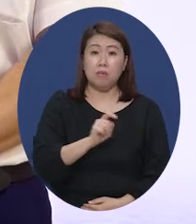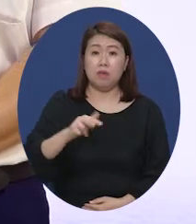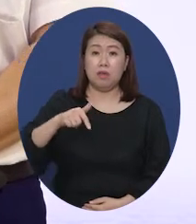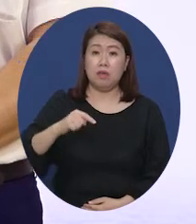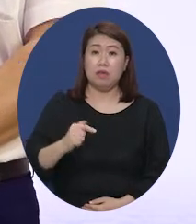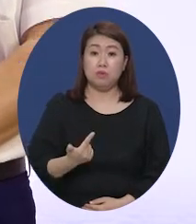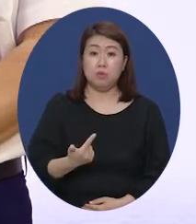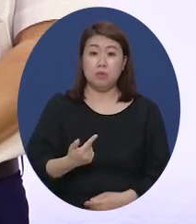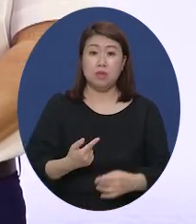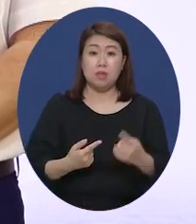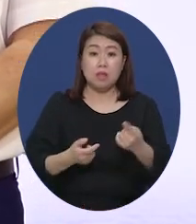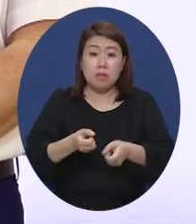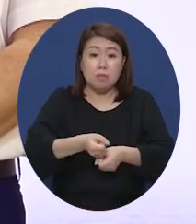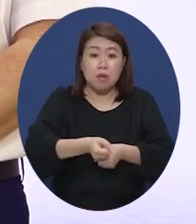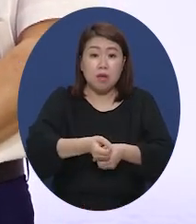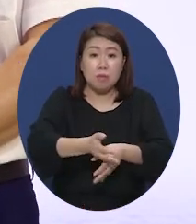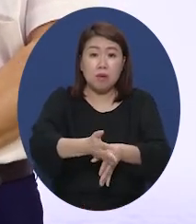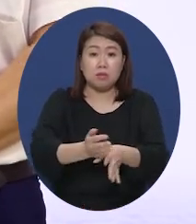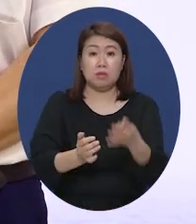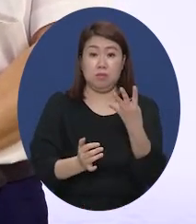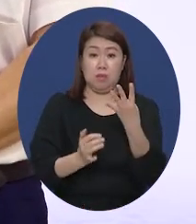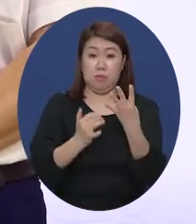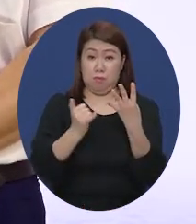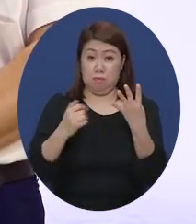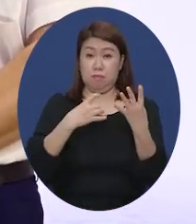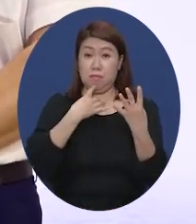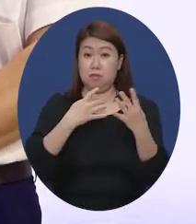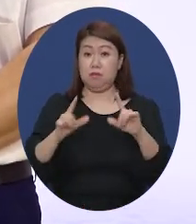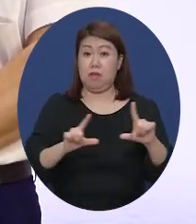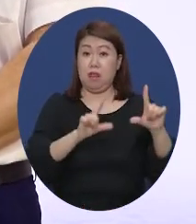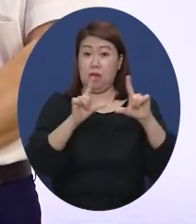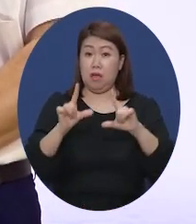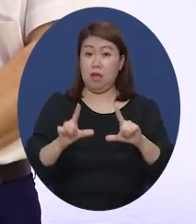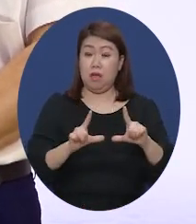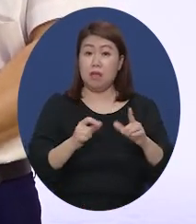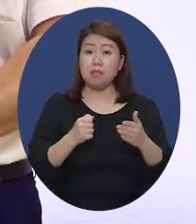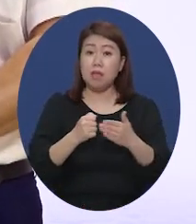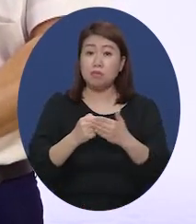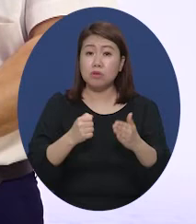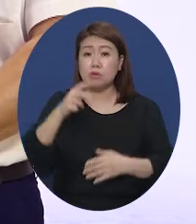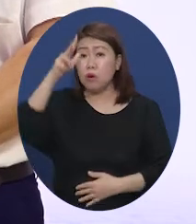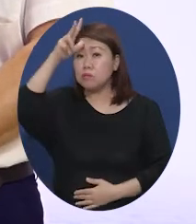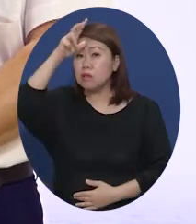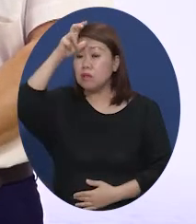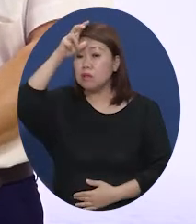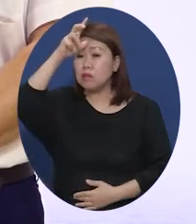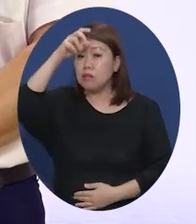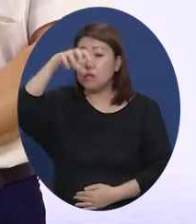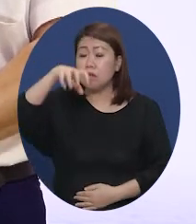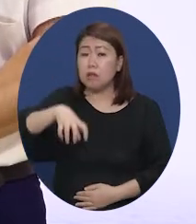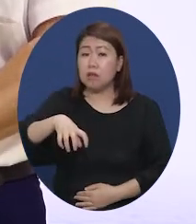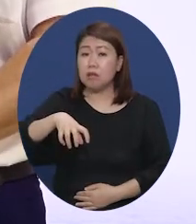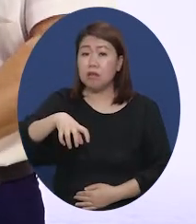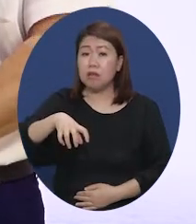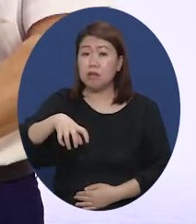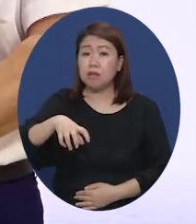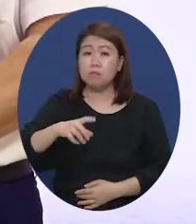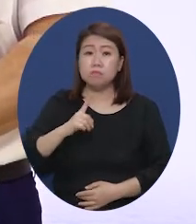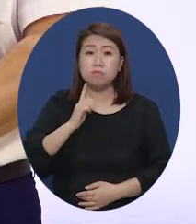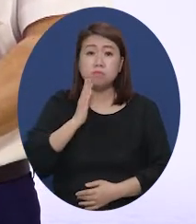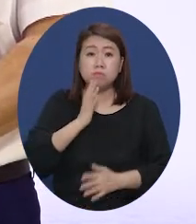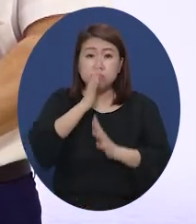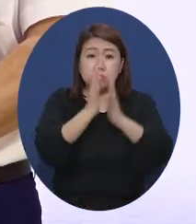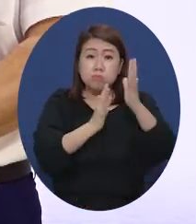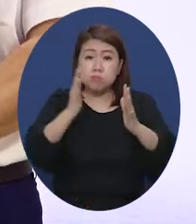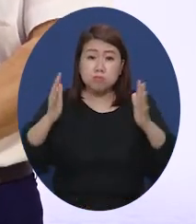아마존 지역은 1평방킬로미터당 4명이 거주하는 지역입니다. 그러다 보니까 경찰도